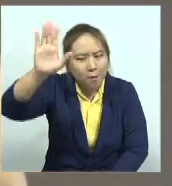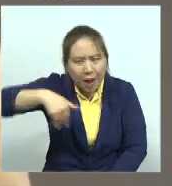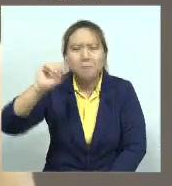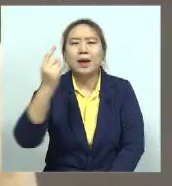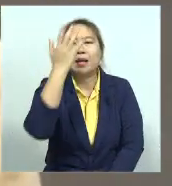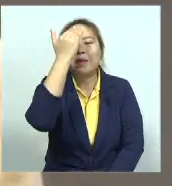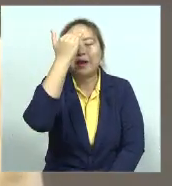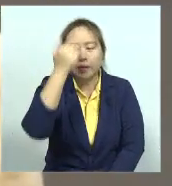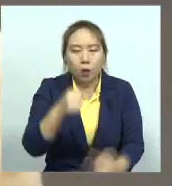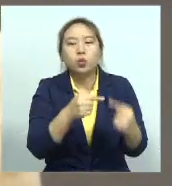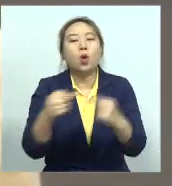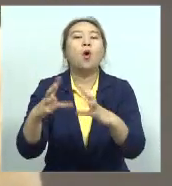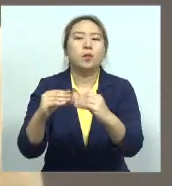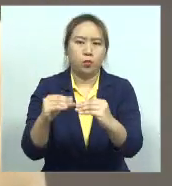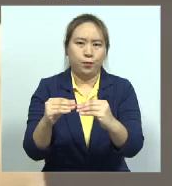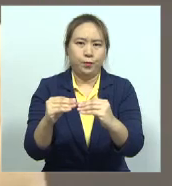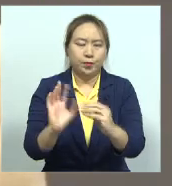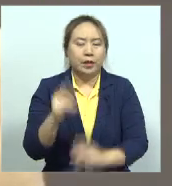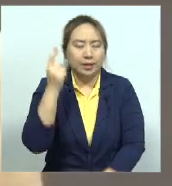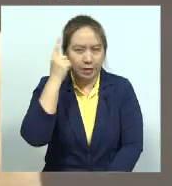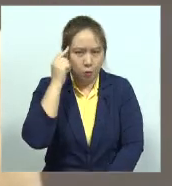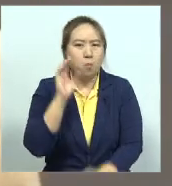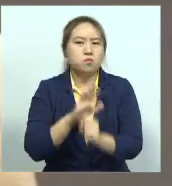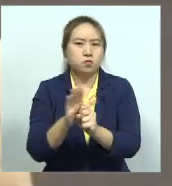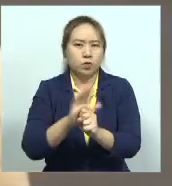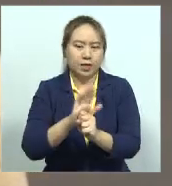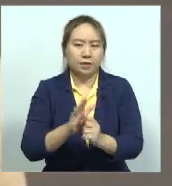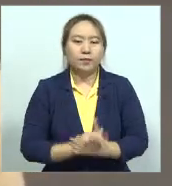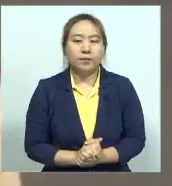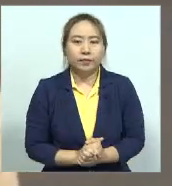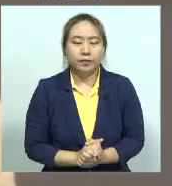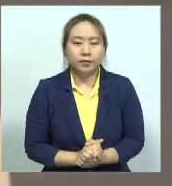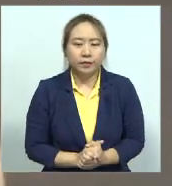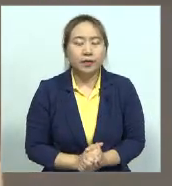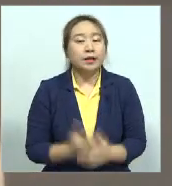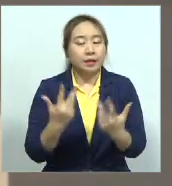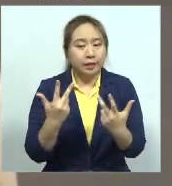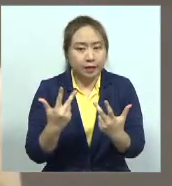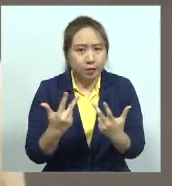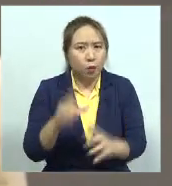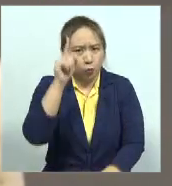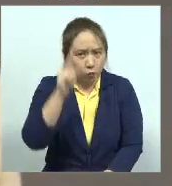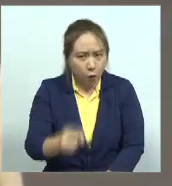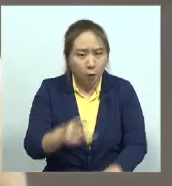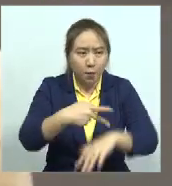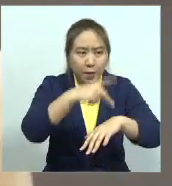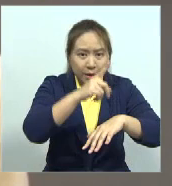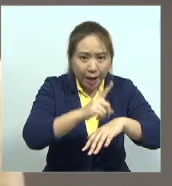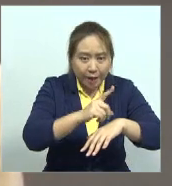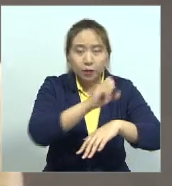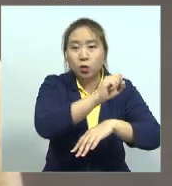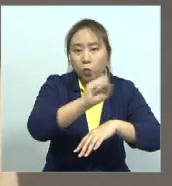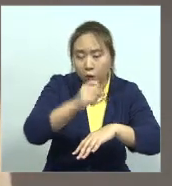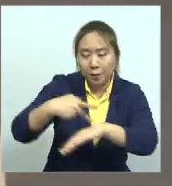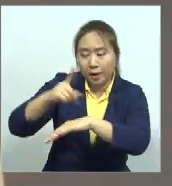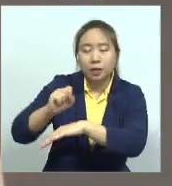นั้นก็เท่านั้นเองที่น่าจะเป็นการเหมาะสมก่อนแล้วก็ควรจะเลือกทั้งประธานวุฒิและประธานสภาผู้แ